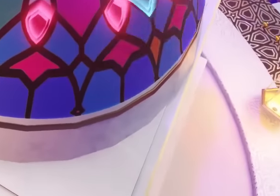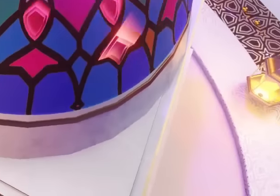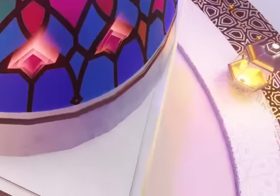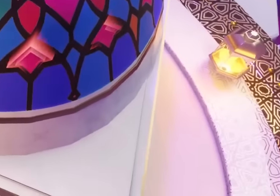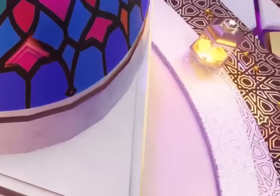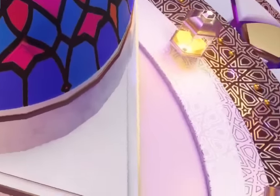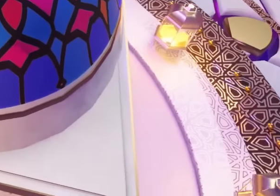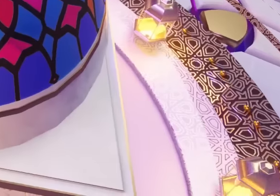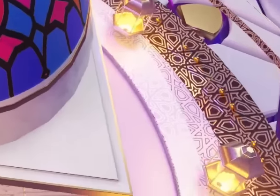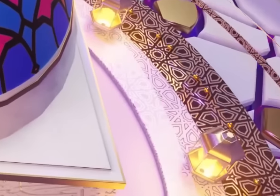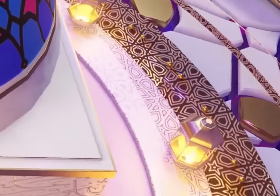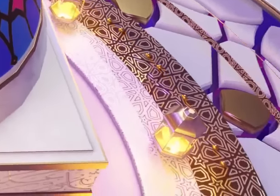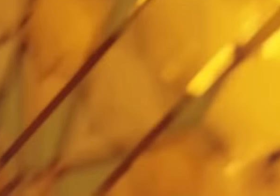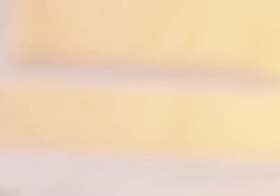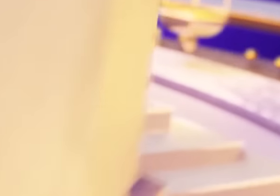يا